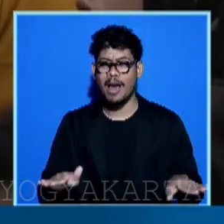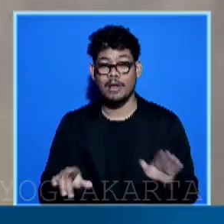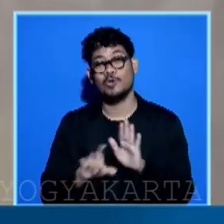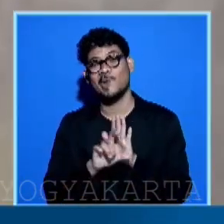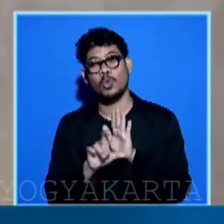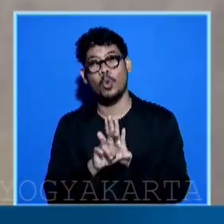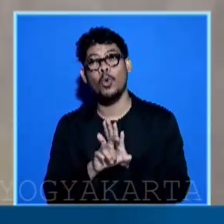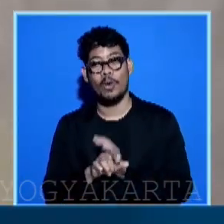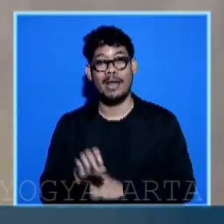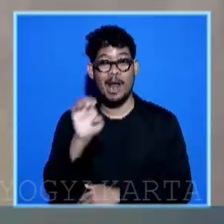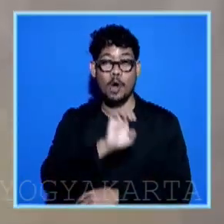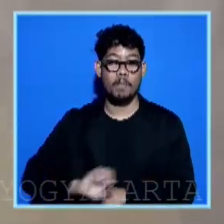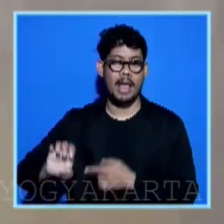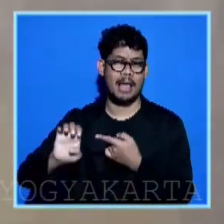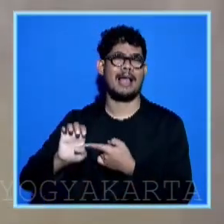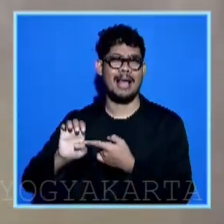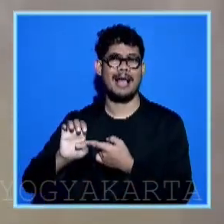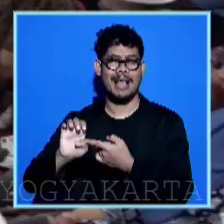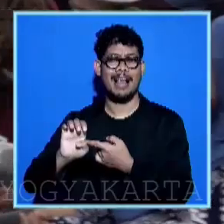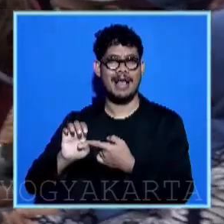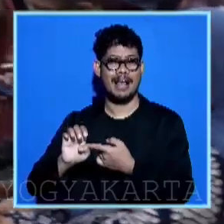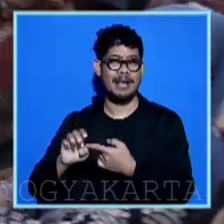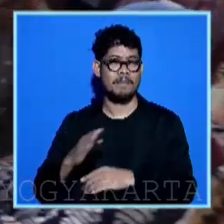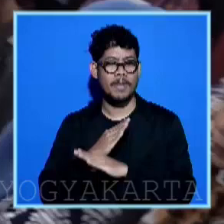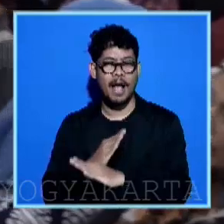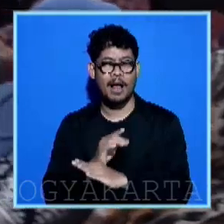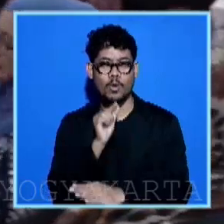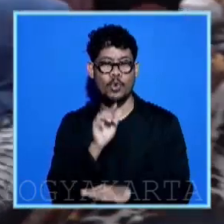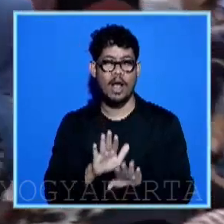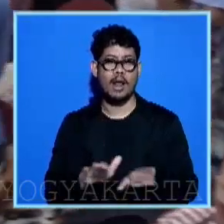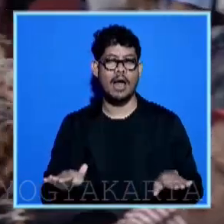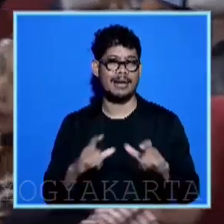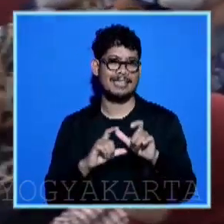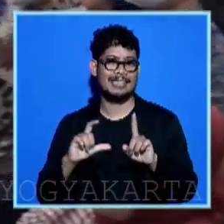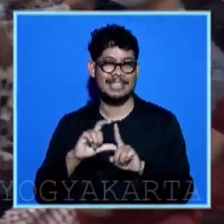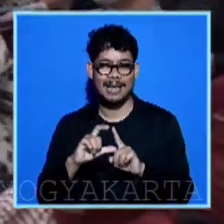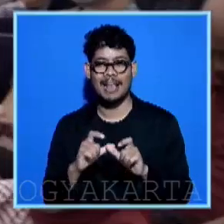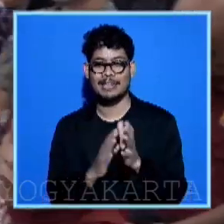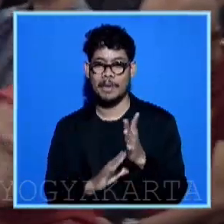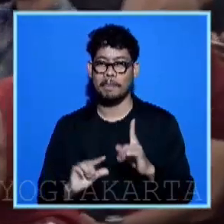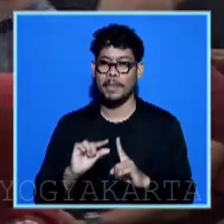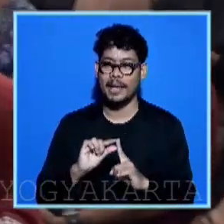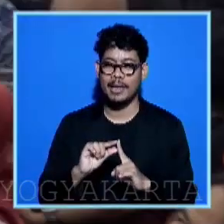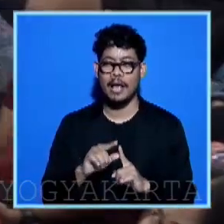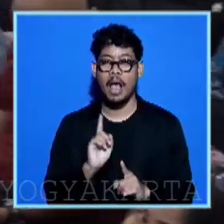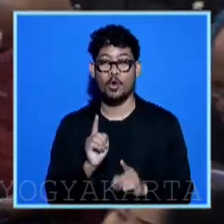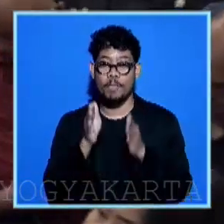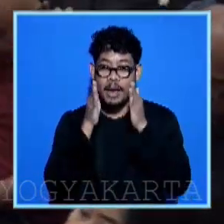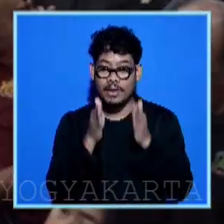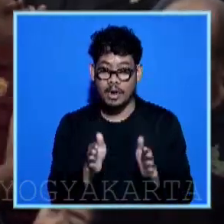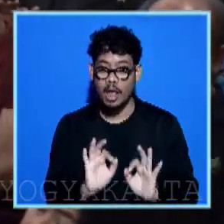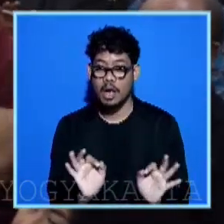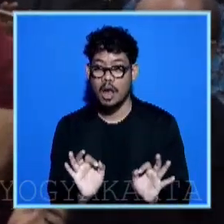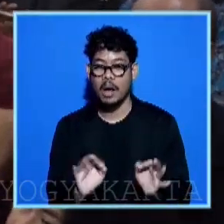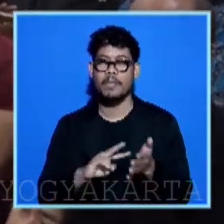mengharamkan penggunaan Ponsel pintar untuk anak-anak SD dan SMP jika hal ini tidak mendapat perhatian serius maka dunia bisa kehilangan